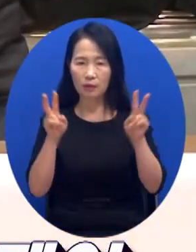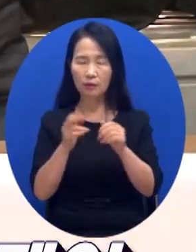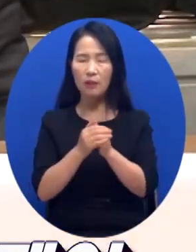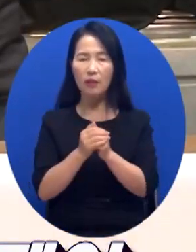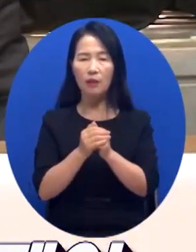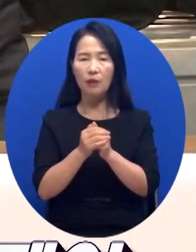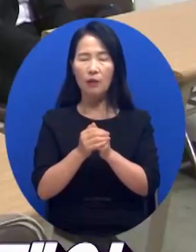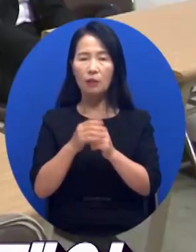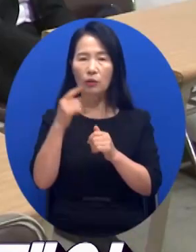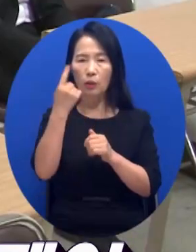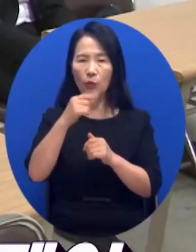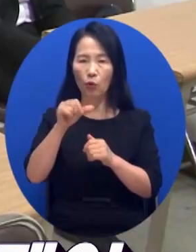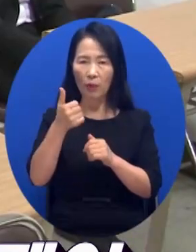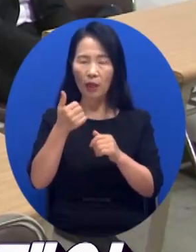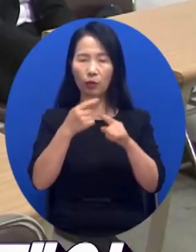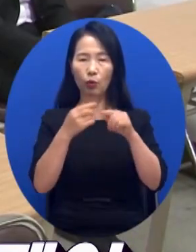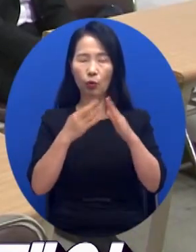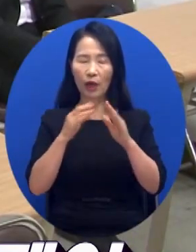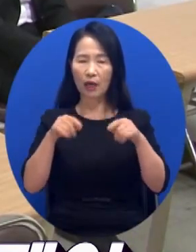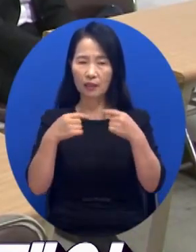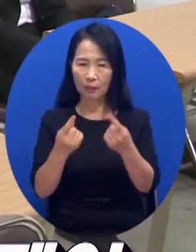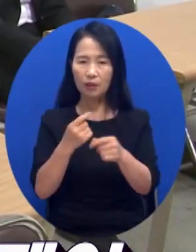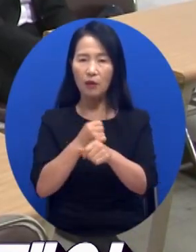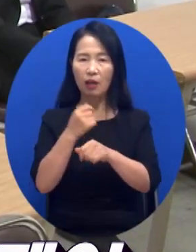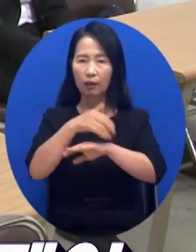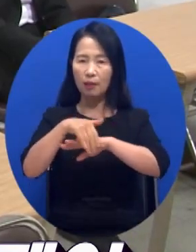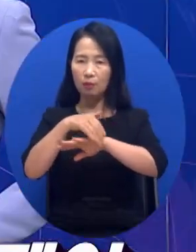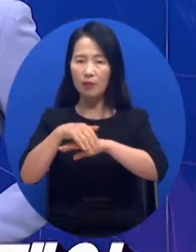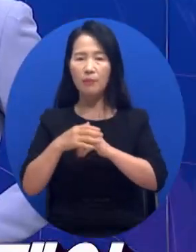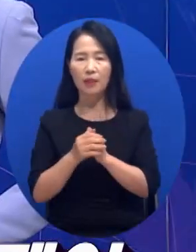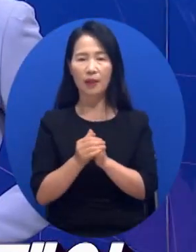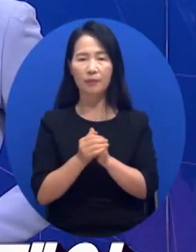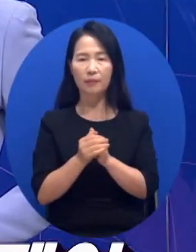산하 1,500개 교회가 동참할 계획입니다.